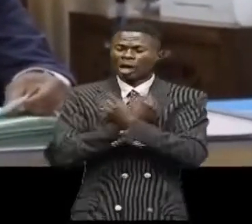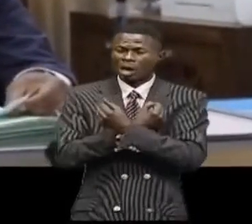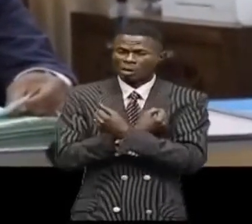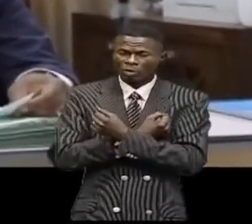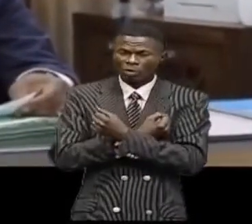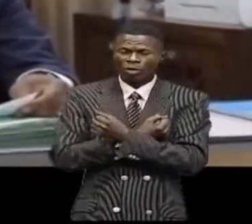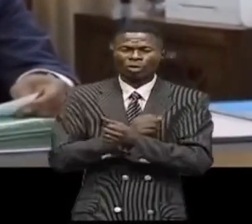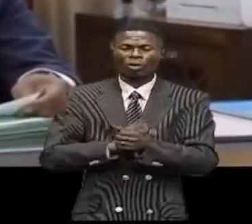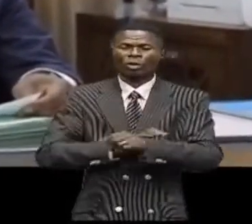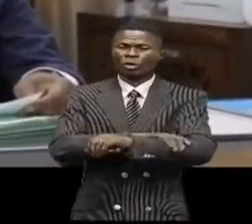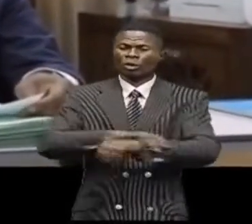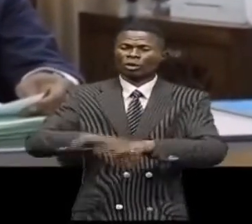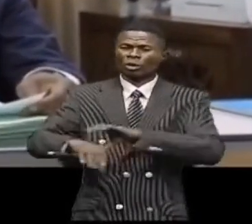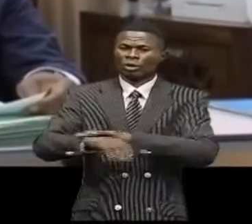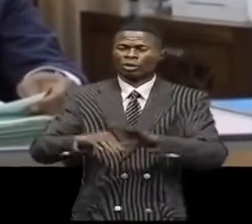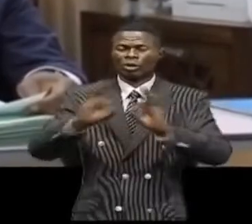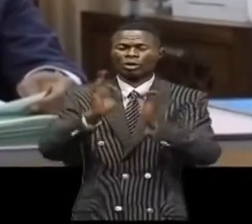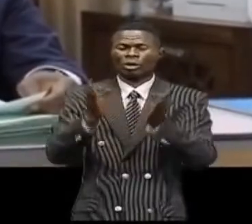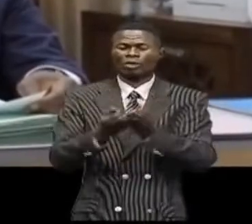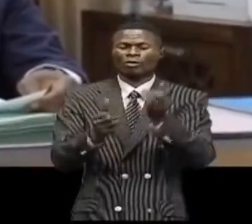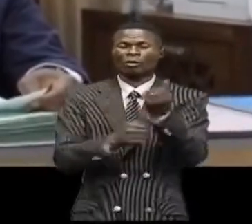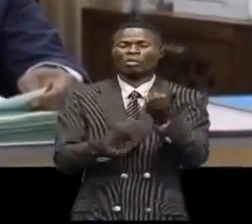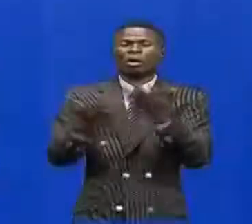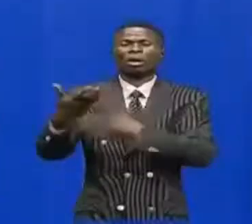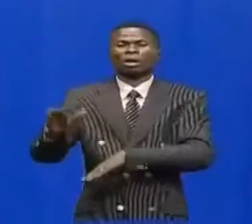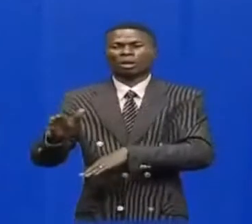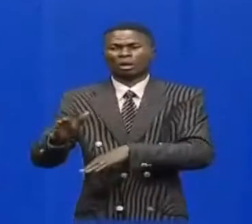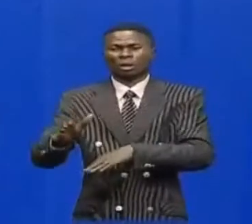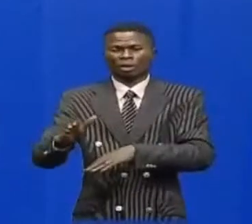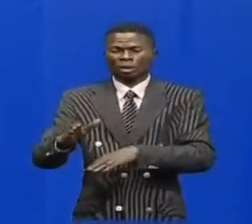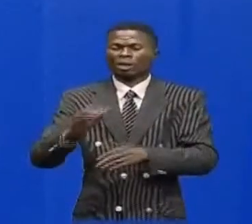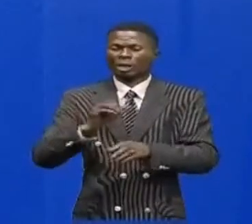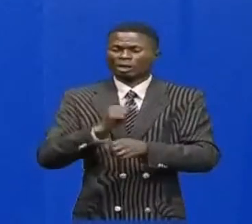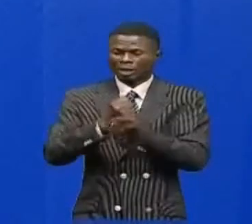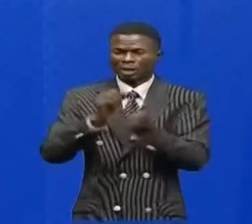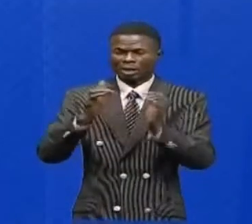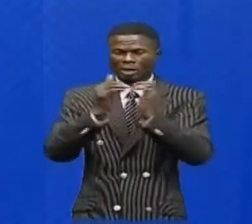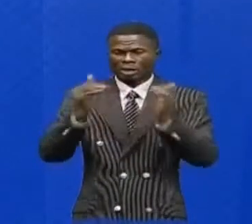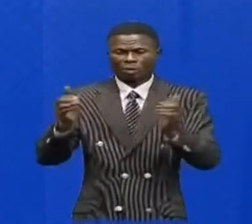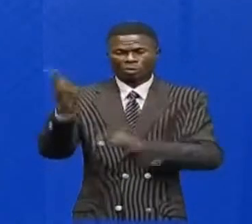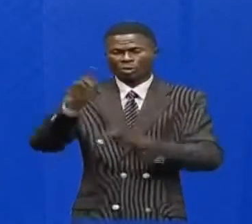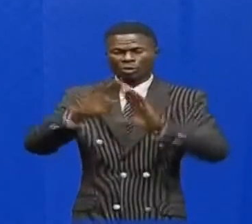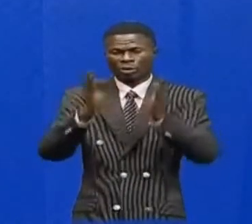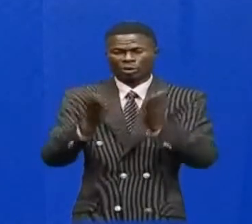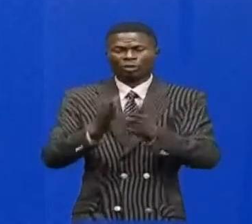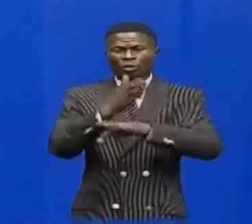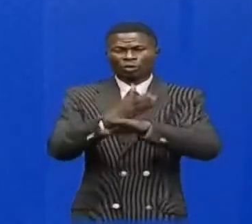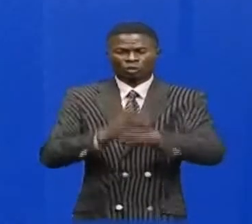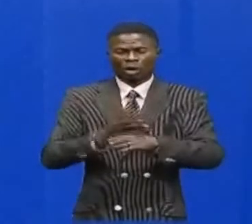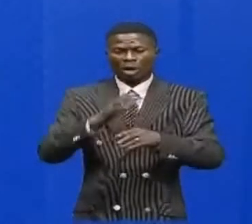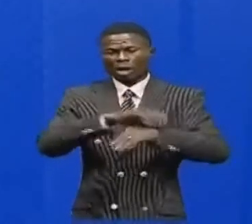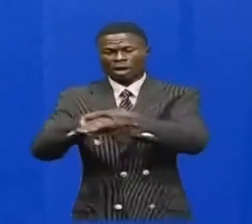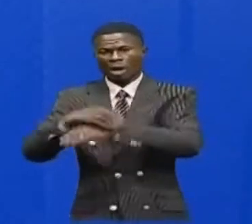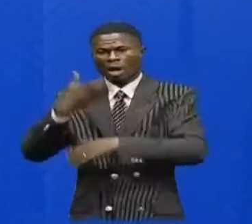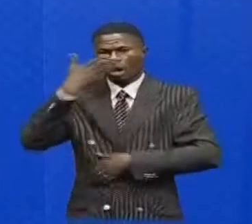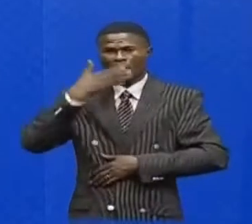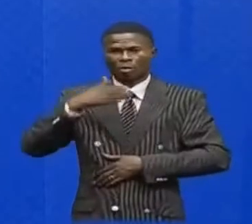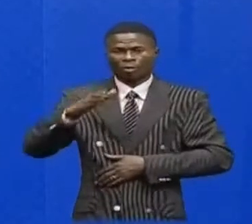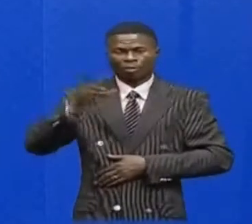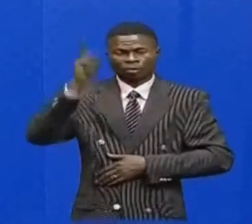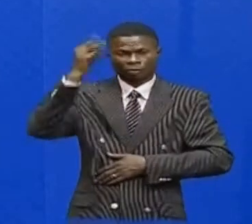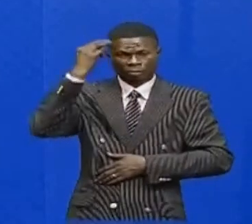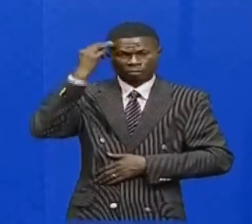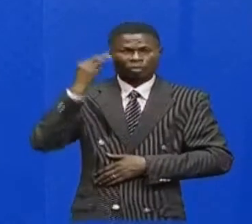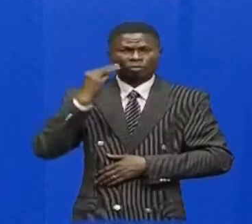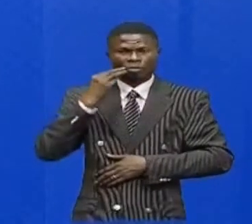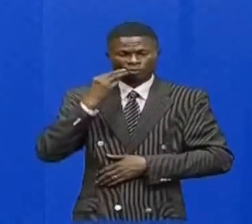aux familles éprouvées et souhaite un prompt rétablissement aux compatriotes blessés. Le Premier ministre a terminé